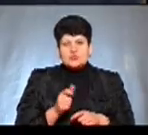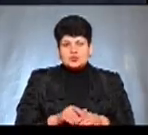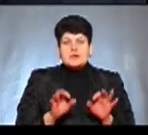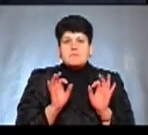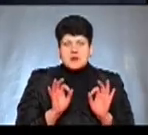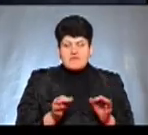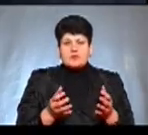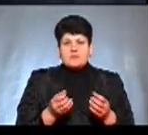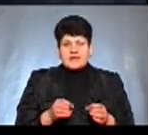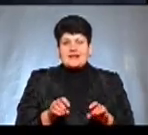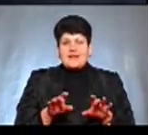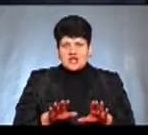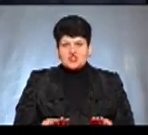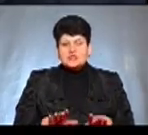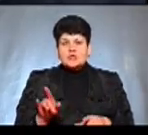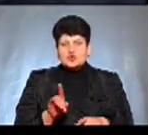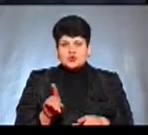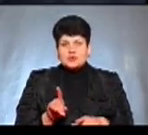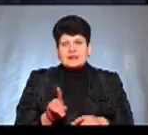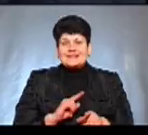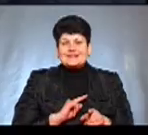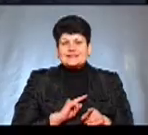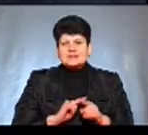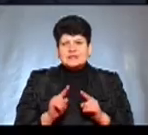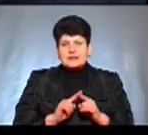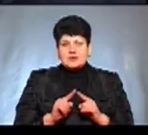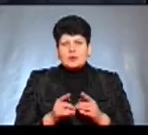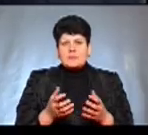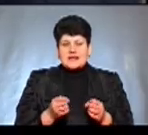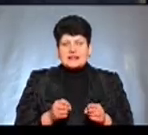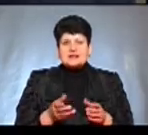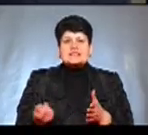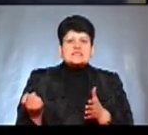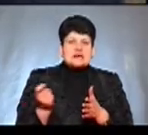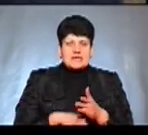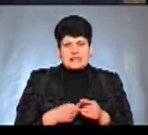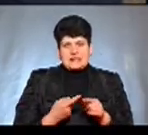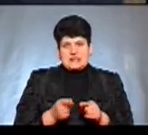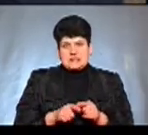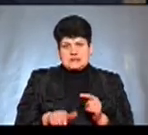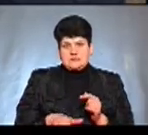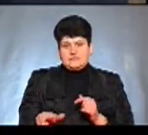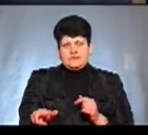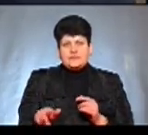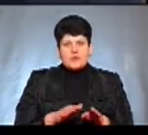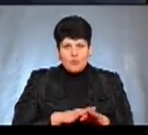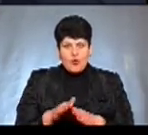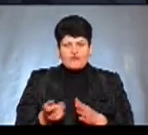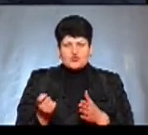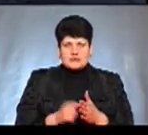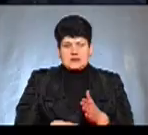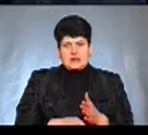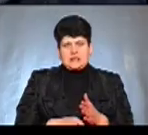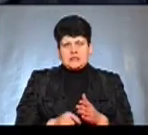правильно прийняла рішення це, щоб терміново прийняти міри закрити цей шляхопровід. Повністю закрити. Так,